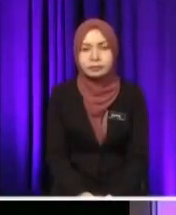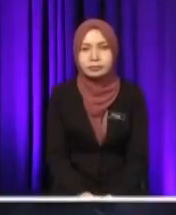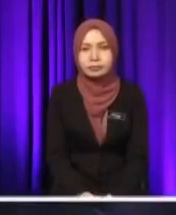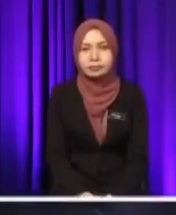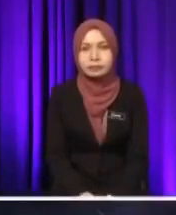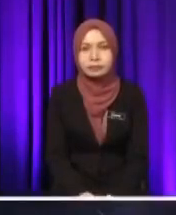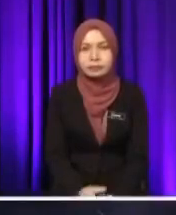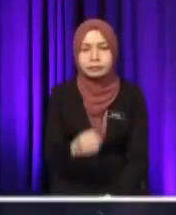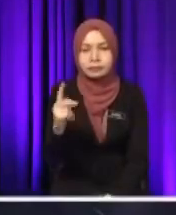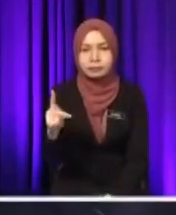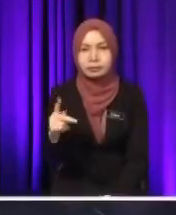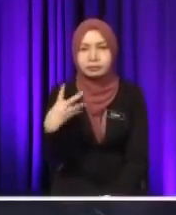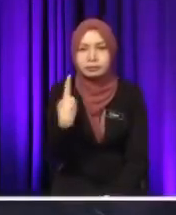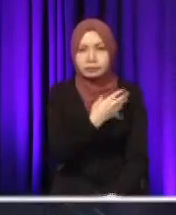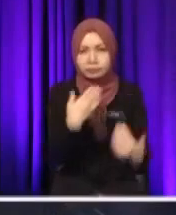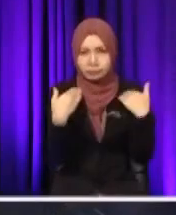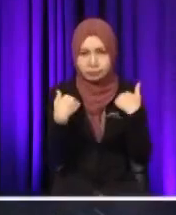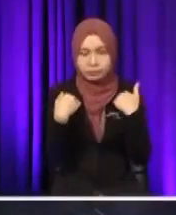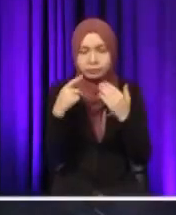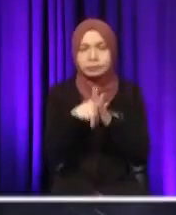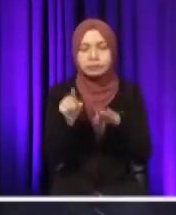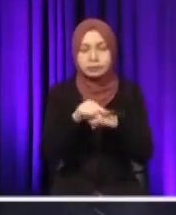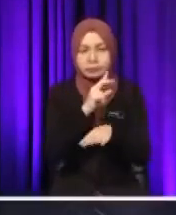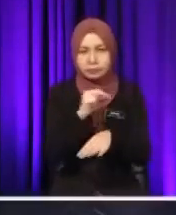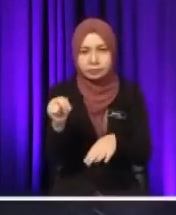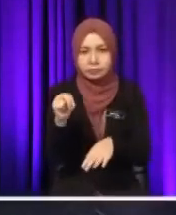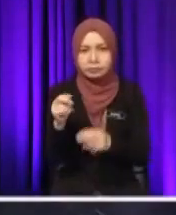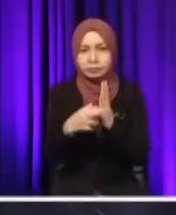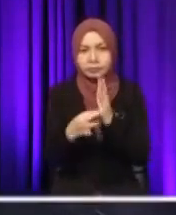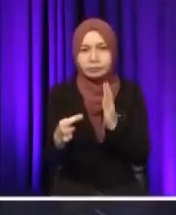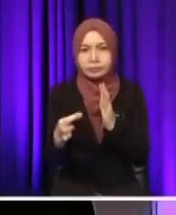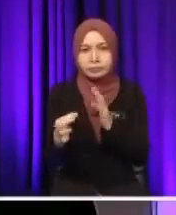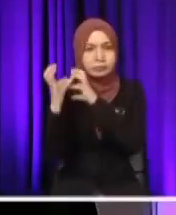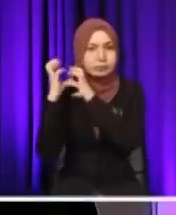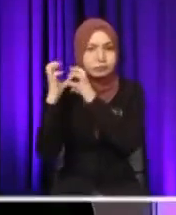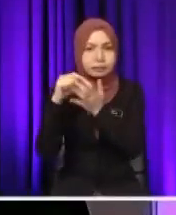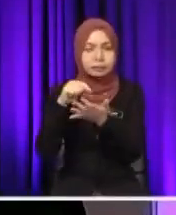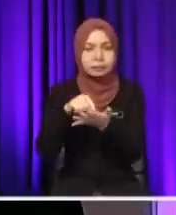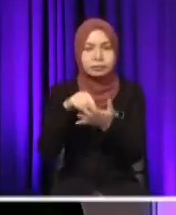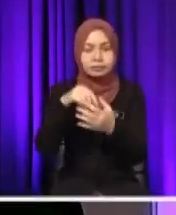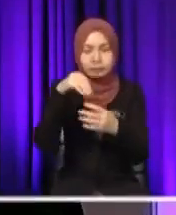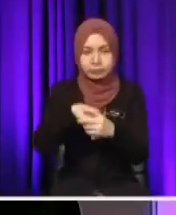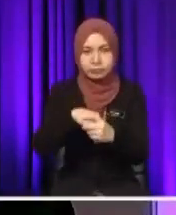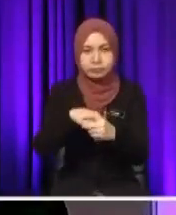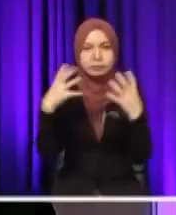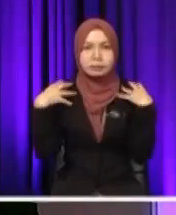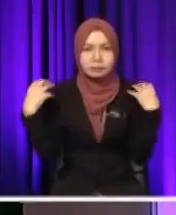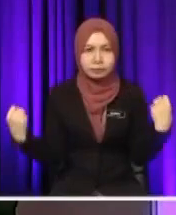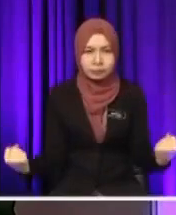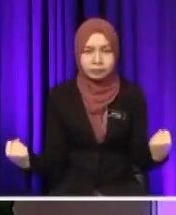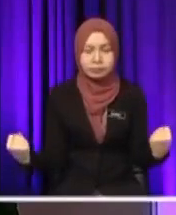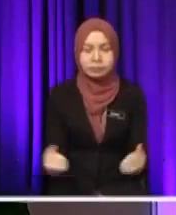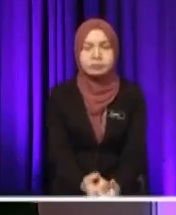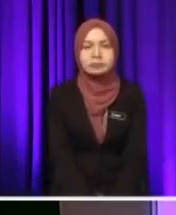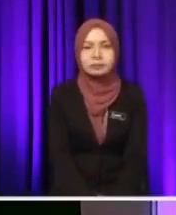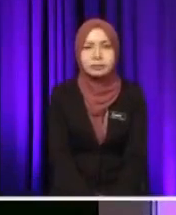Okey. So kita ada bagaimana penggunaan minyak sawit ini dalam bidang penjagaan kesihatan. Dari segi pada makanan, dalam segi penjagaan